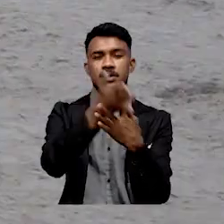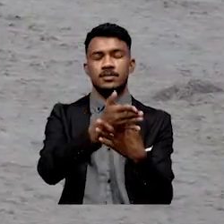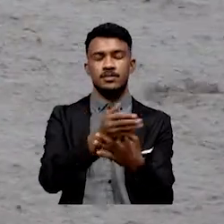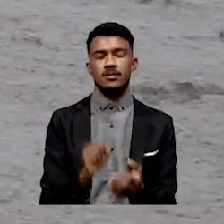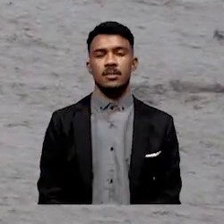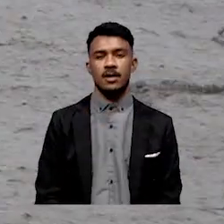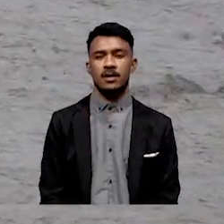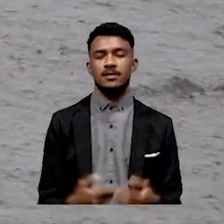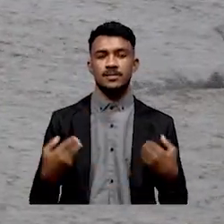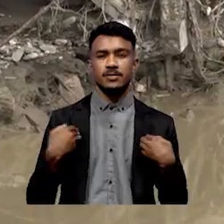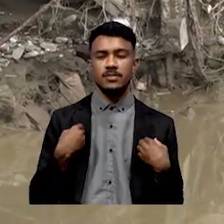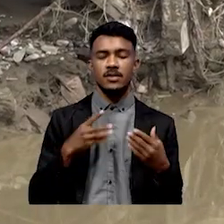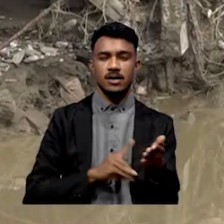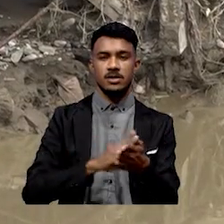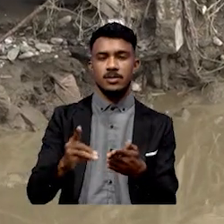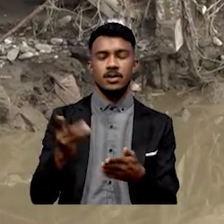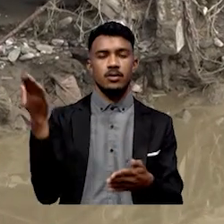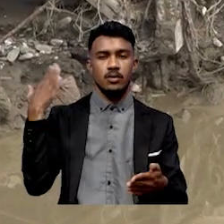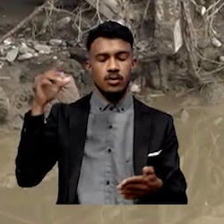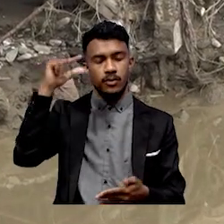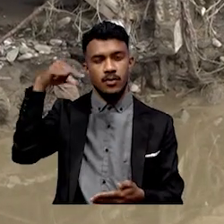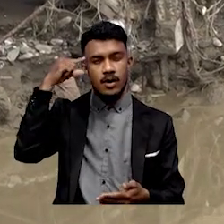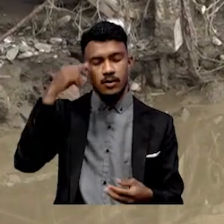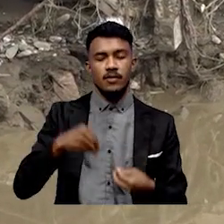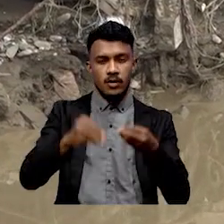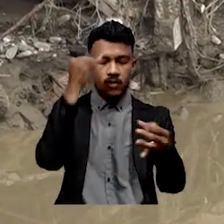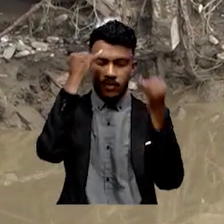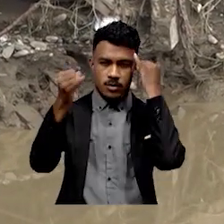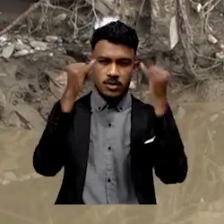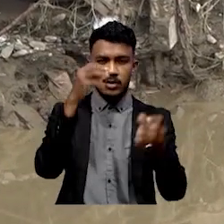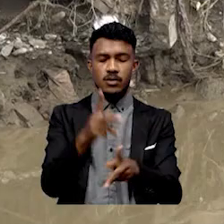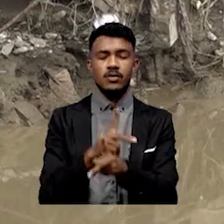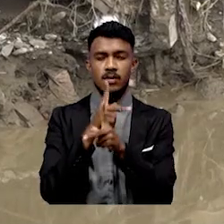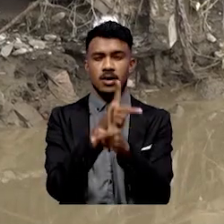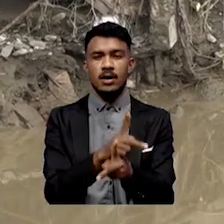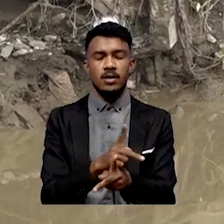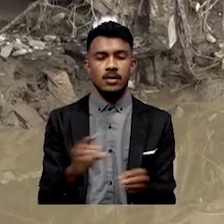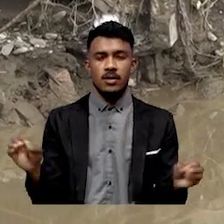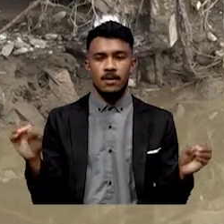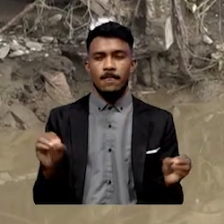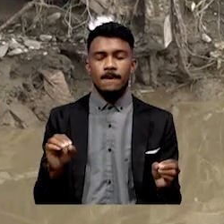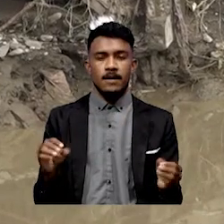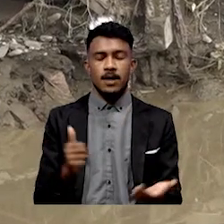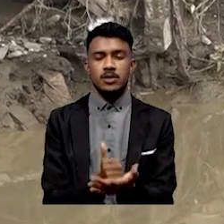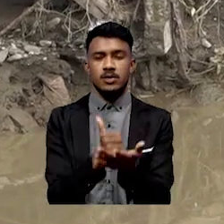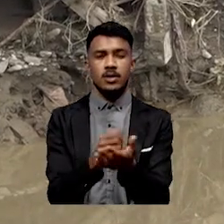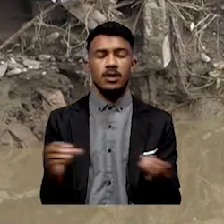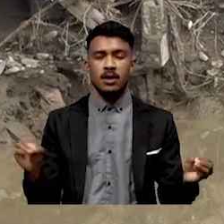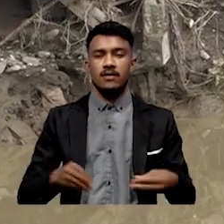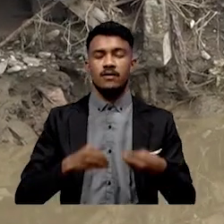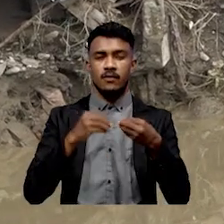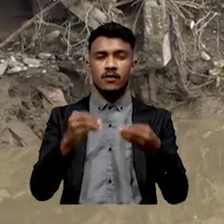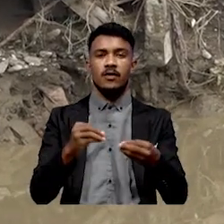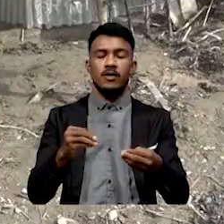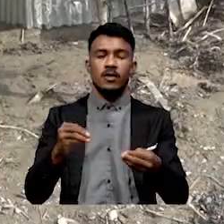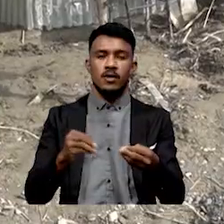Maski ia semana ulu, governo anuncia ona katak asistensia sela fornece ba vítima sira inundação ia lorong